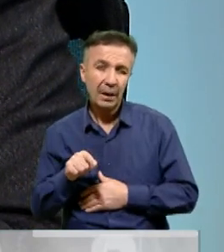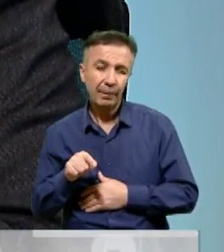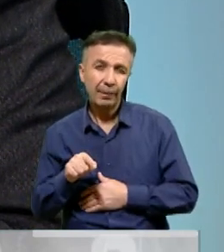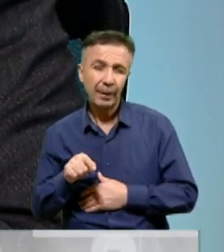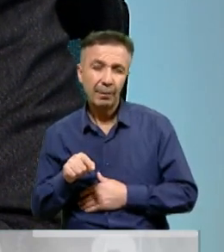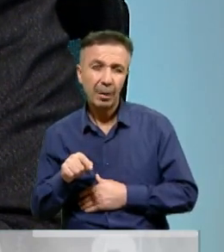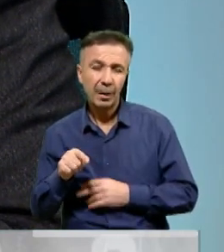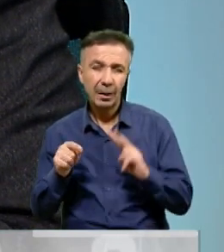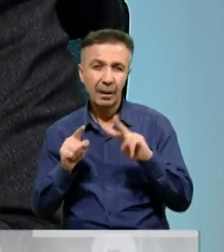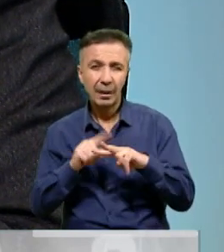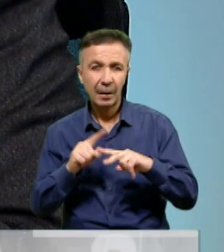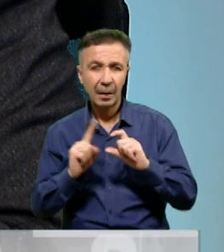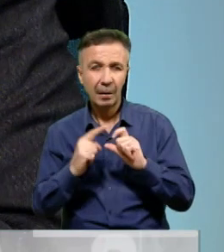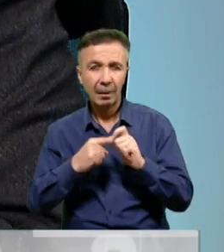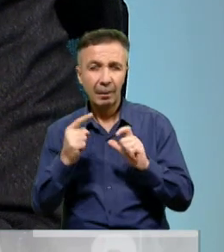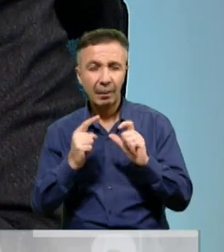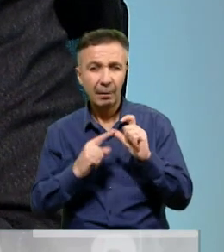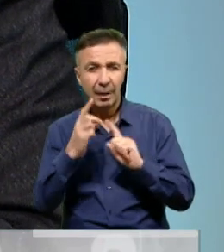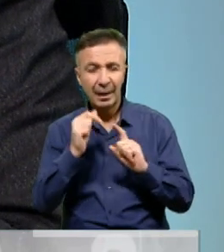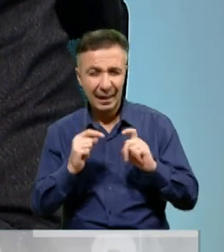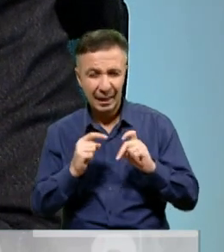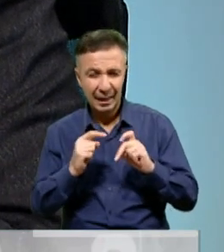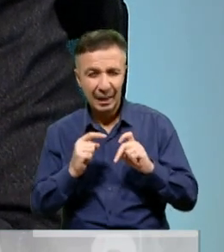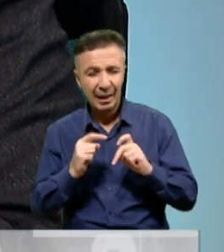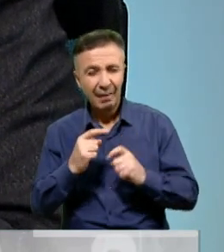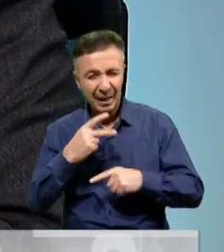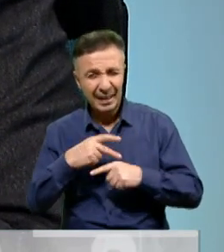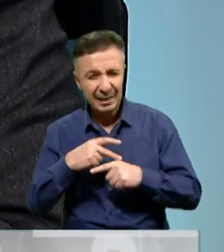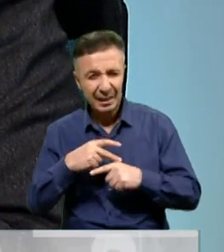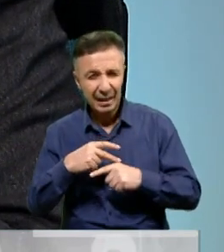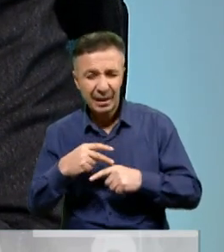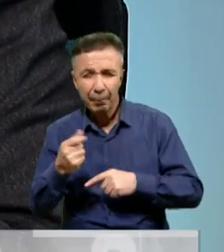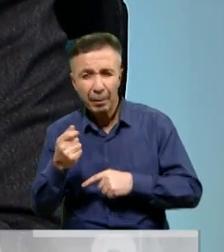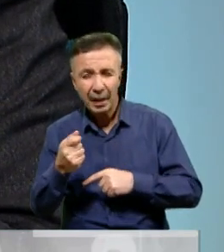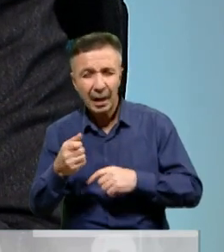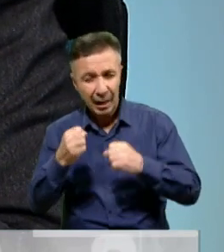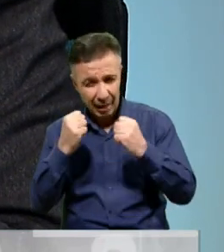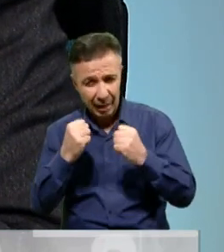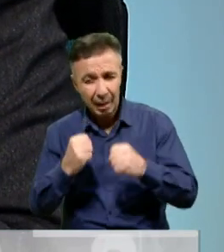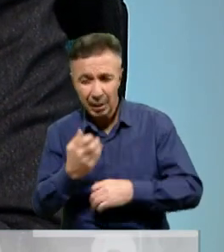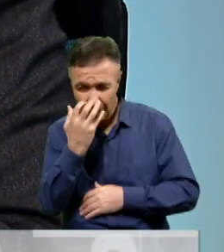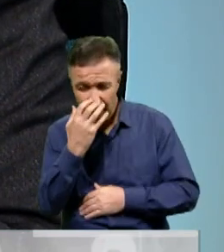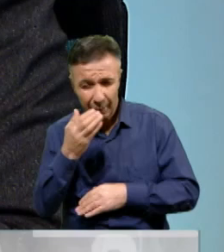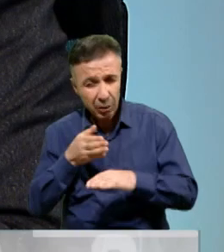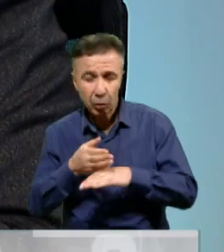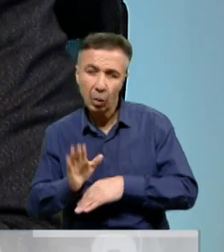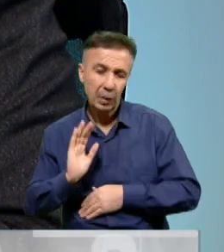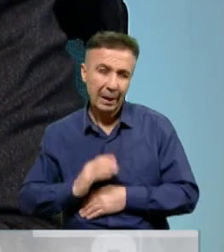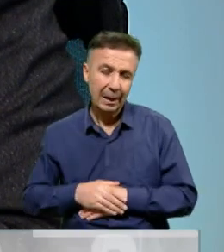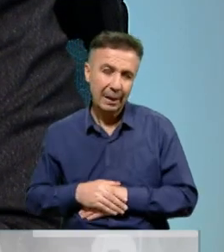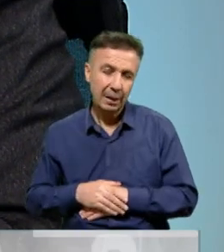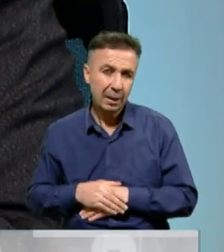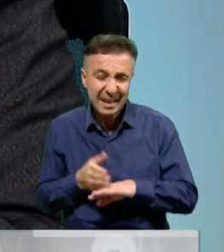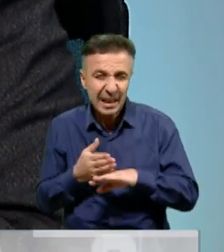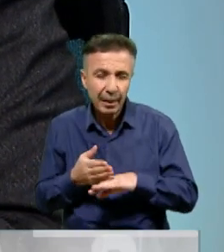vadesiz hesabında para bulundurmak da doğru değildir. Mümkün mertebe para bulundurmamak lazım. Mümkün mertebe paramızı